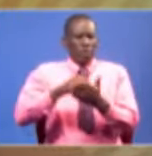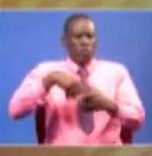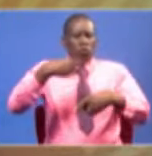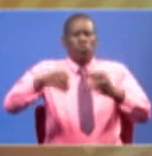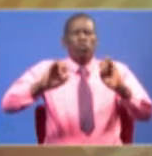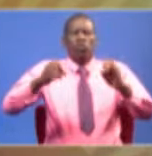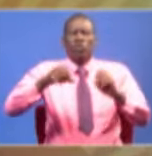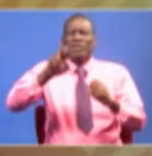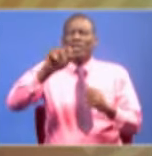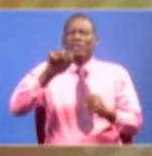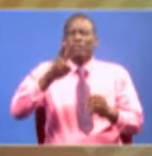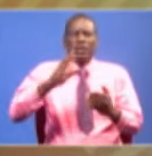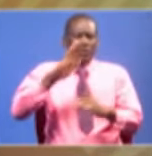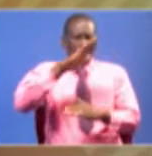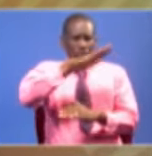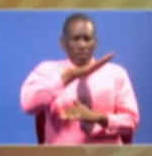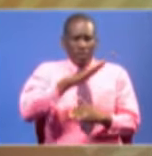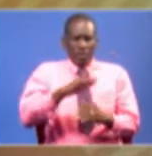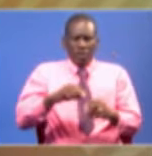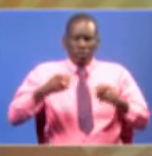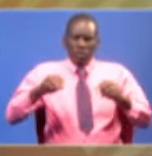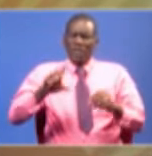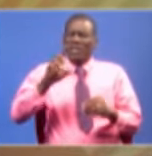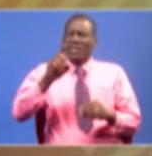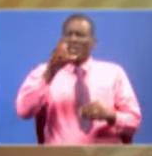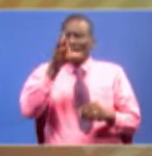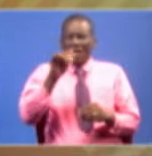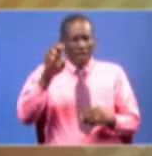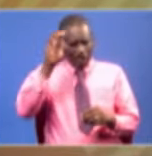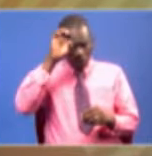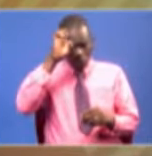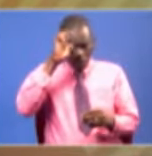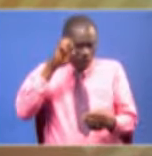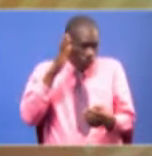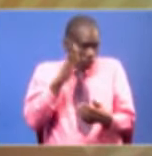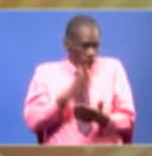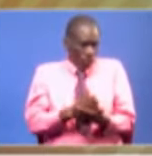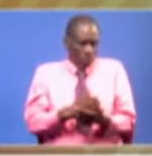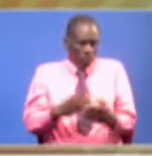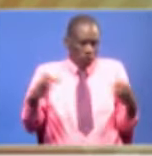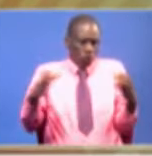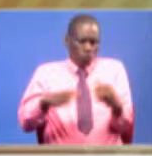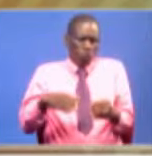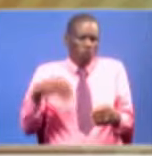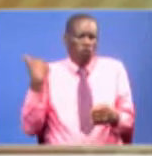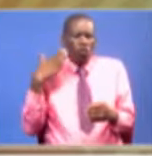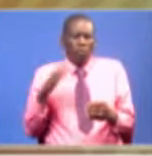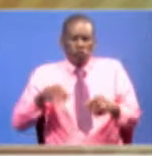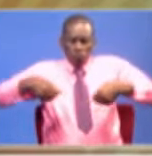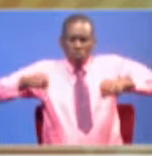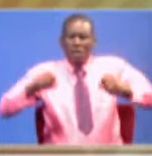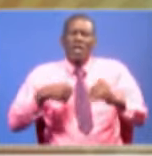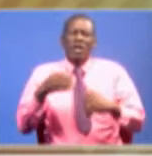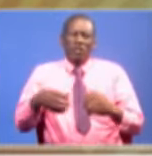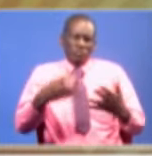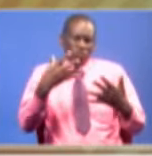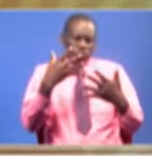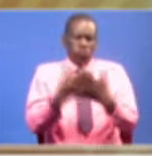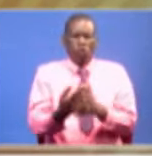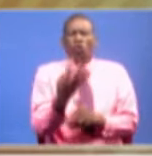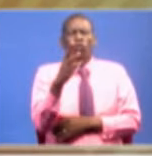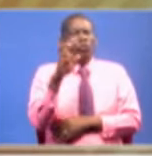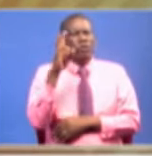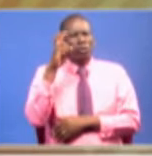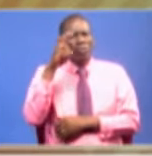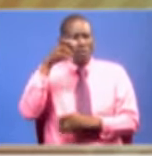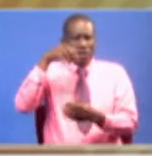Taarifa zetu za NTV jioni. Maafisa wa upelelezi mjini Eldoret wamefichua kundi la wizi wa pikipiki baada ya kuwakamata washukiwa wanne wanaohusishwa na